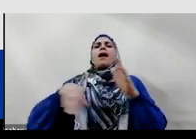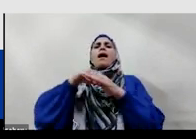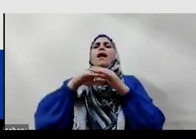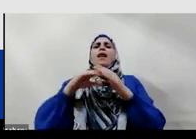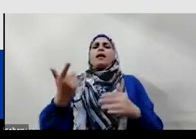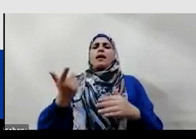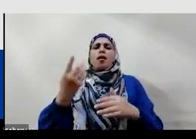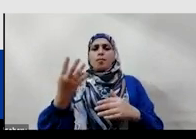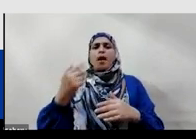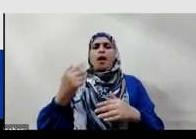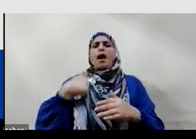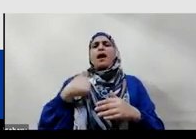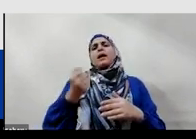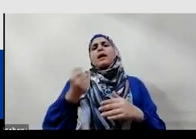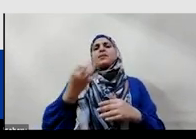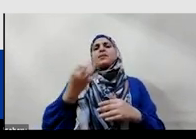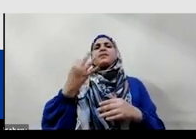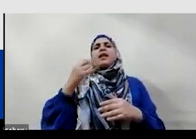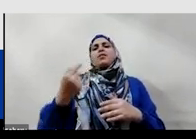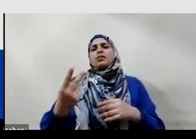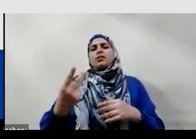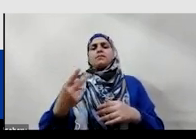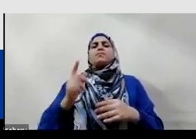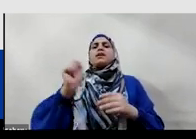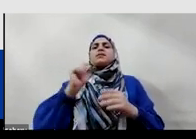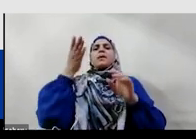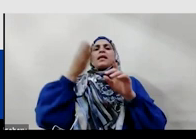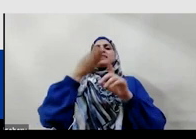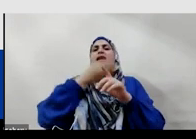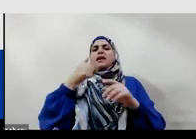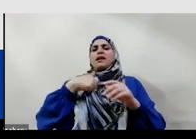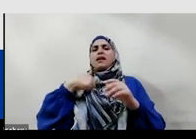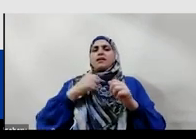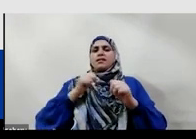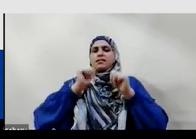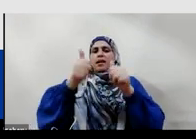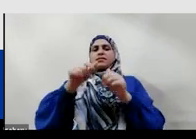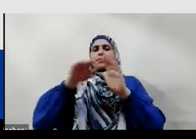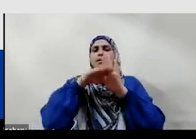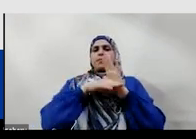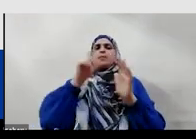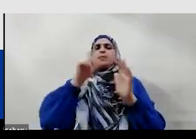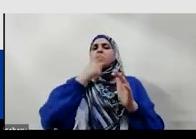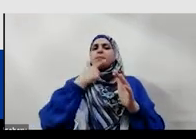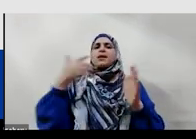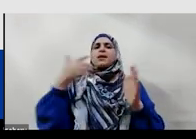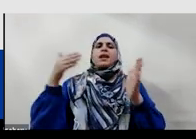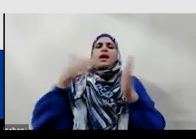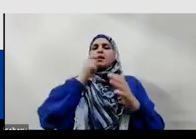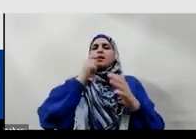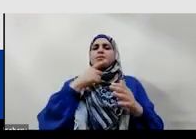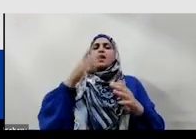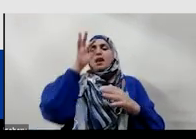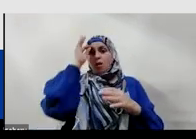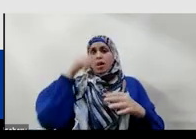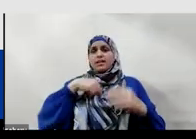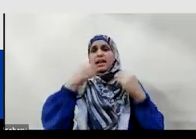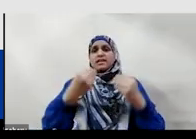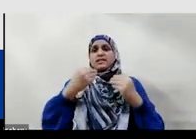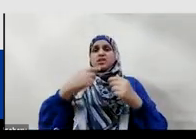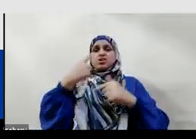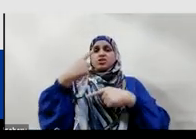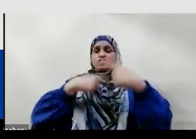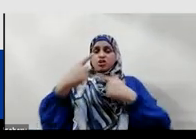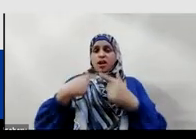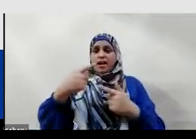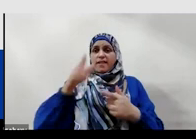بتديه، بكتب التواريخ الالتحاق بتاع في البرنامج ده من امتى لامتى، ولو انا لسه حاليا مقيد في البرنامج